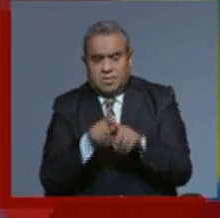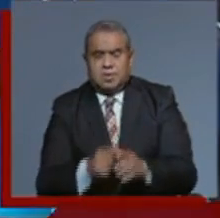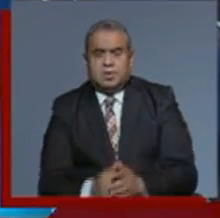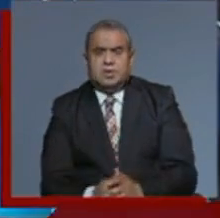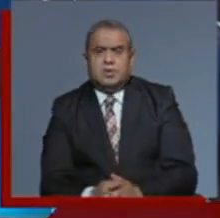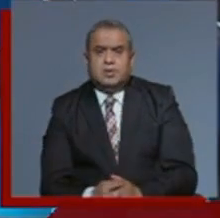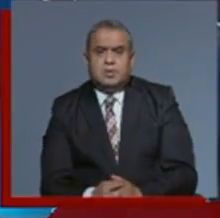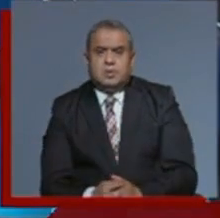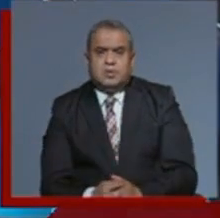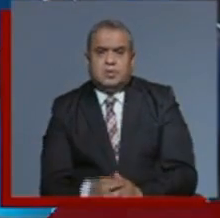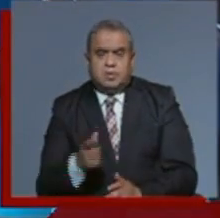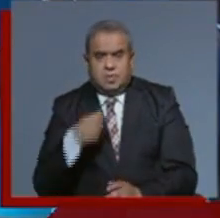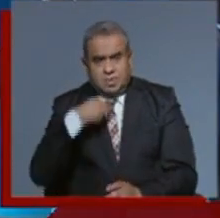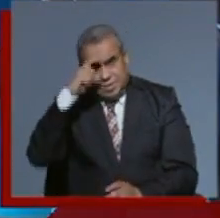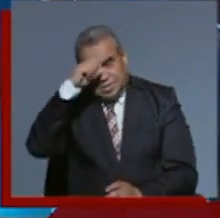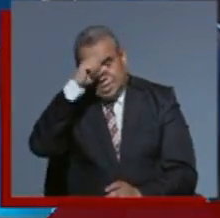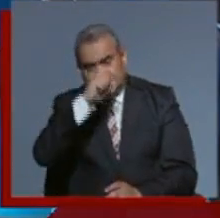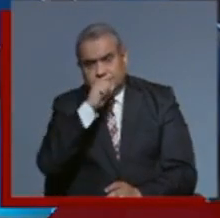الصعوبات